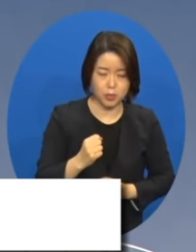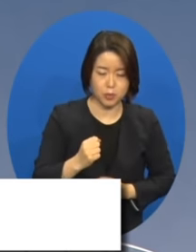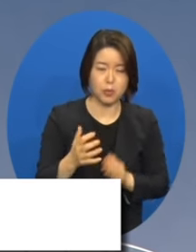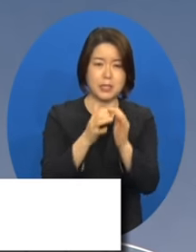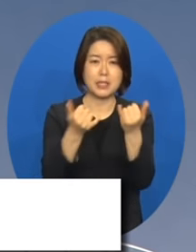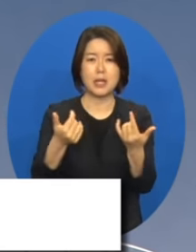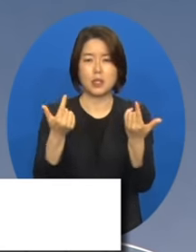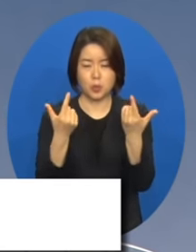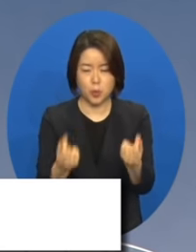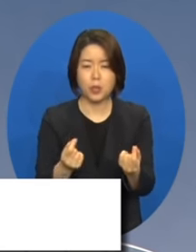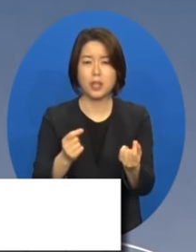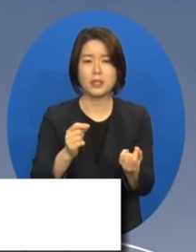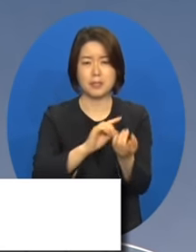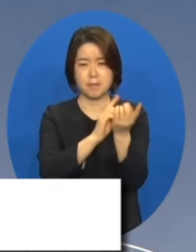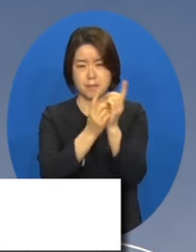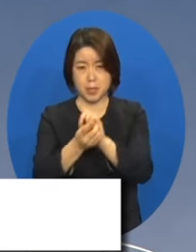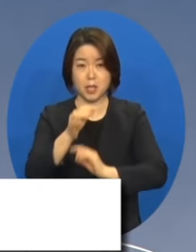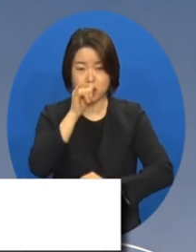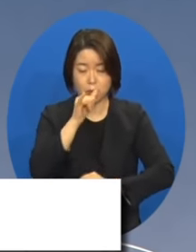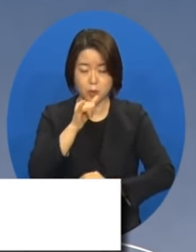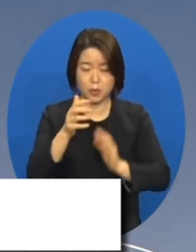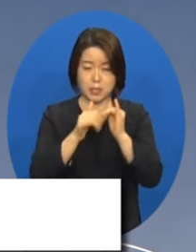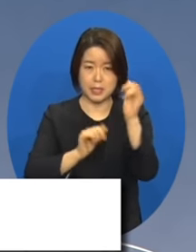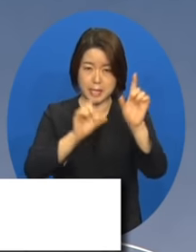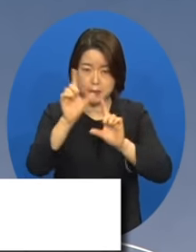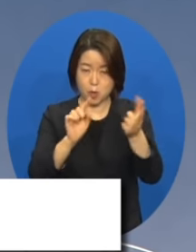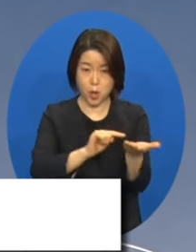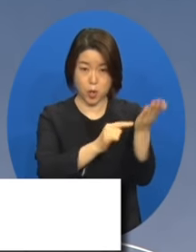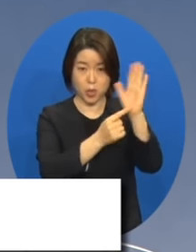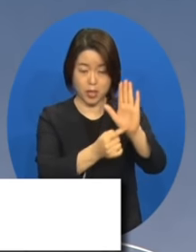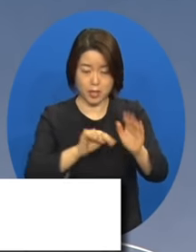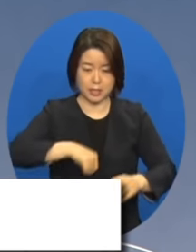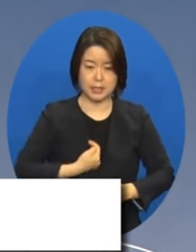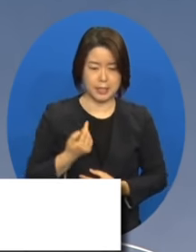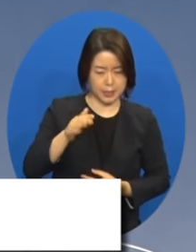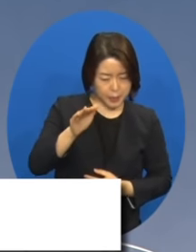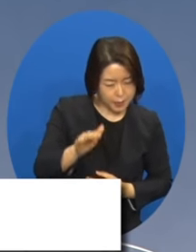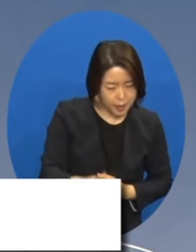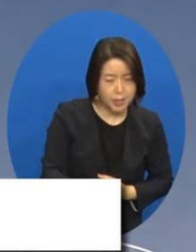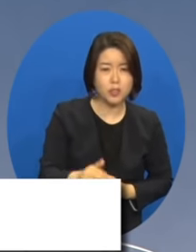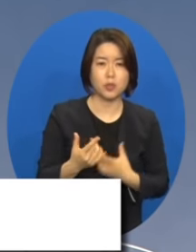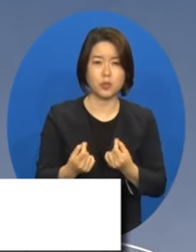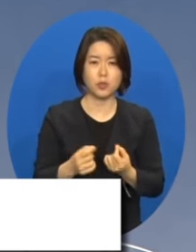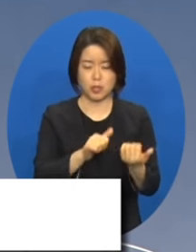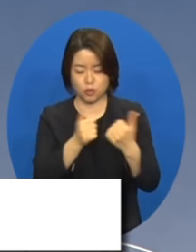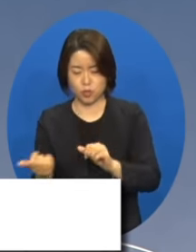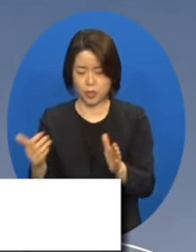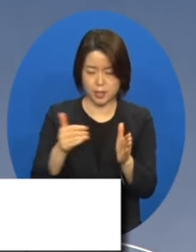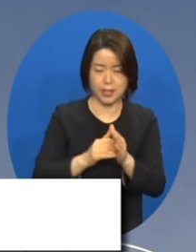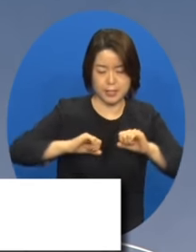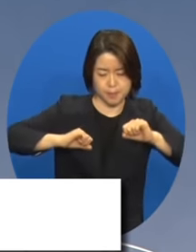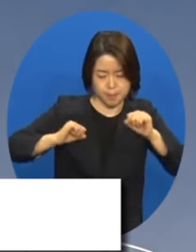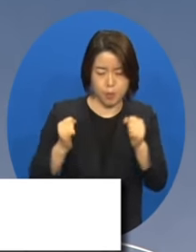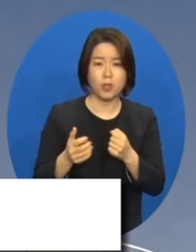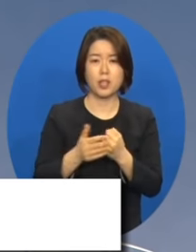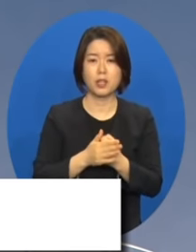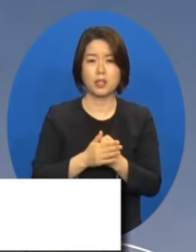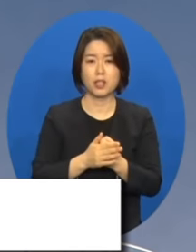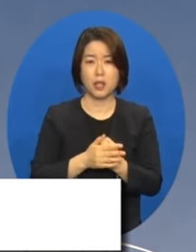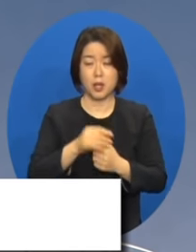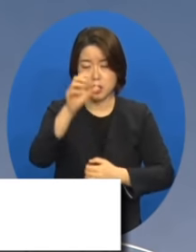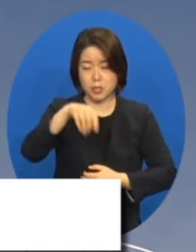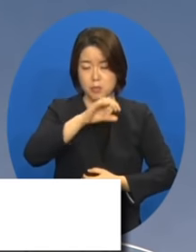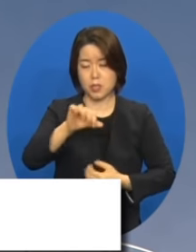같이 되셨고 사람의 모양으로 나타나사 자기를 낮추시고 죽기까지 복종하여 쓰니 곧 십자가에